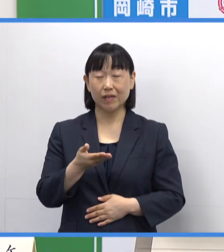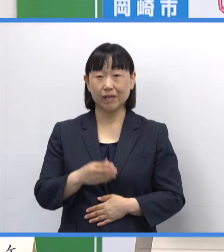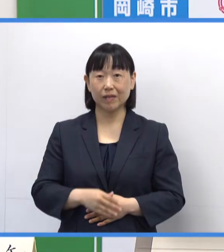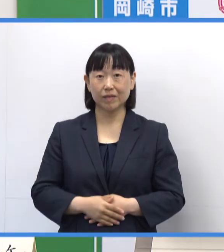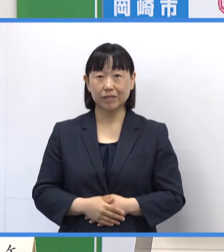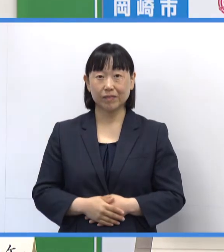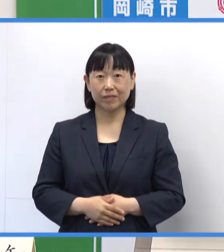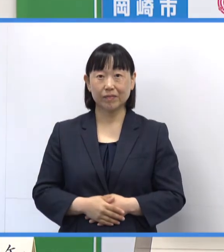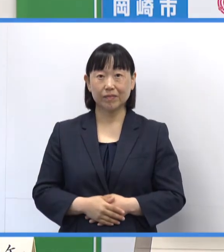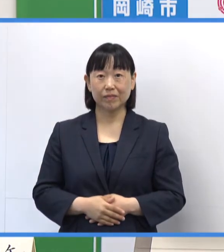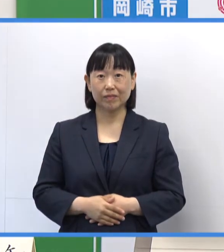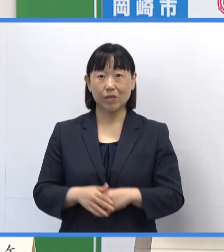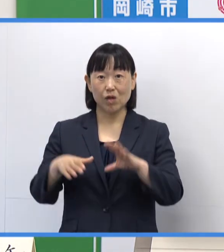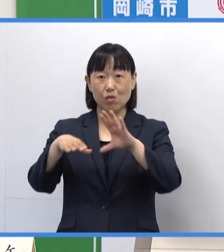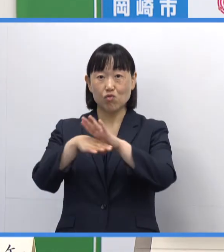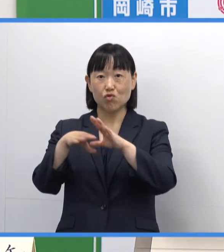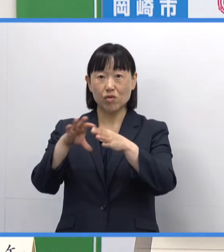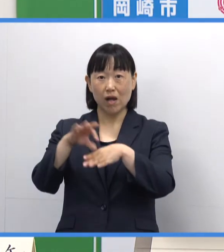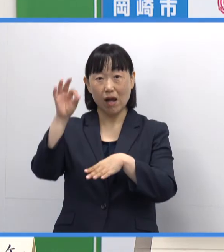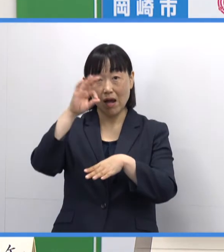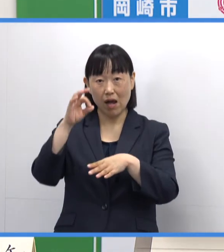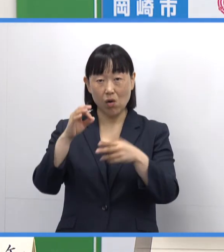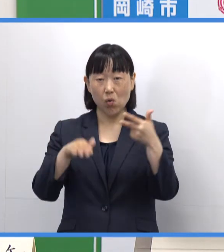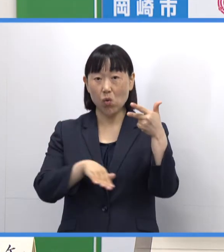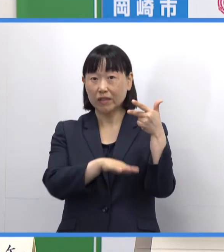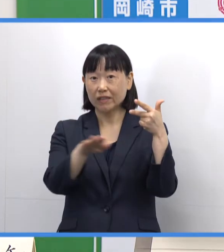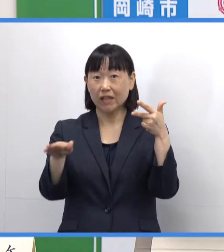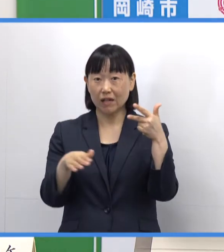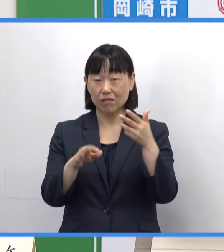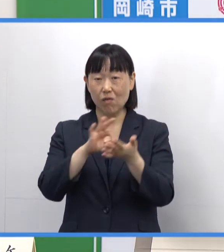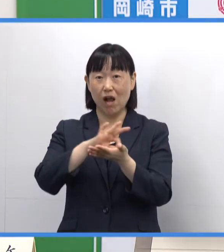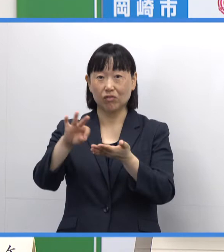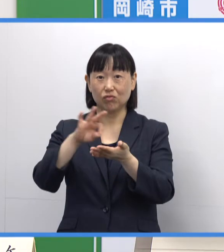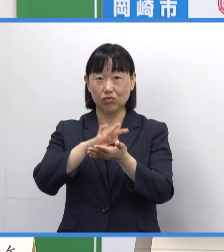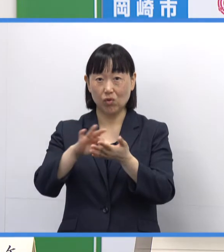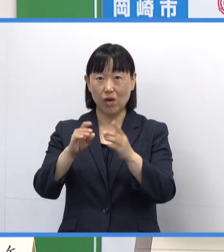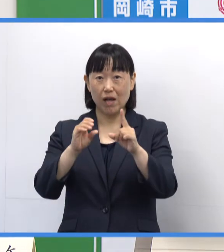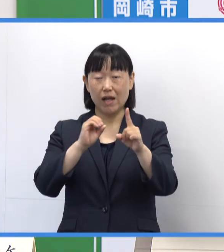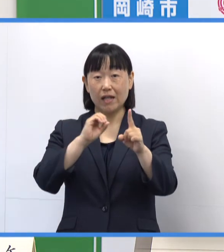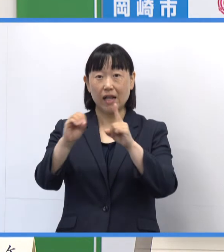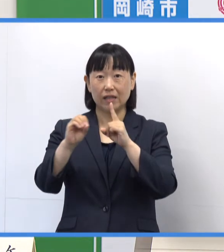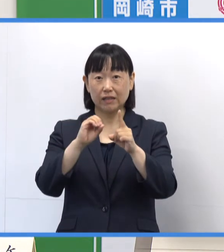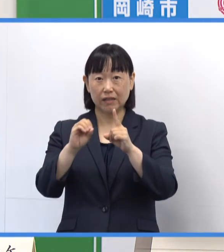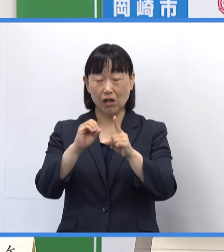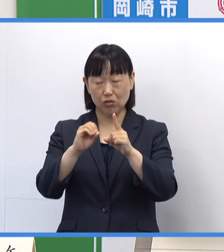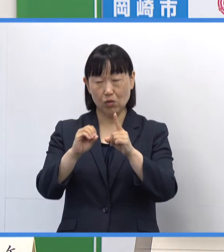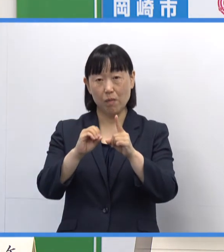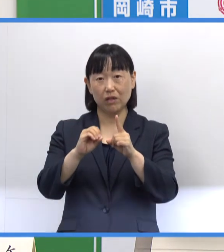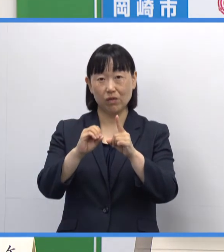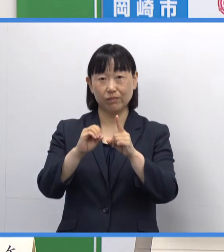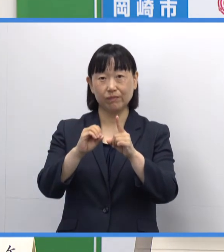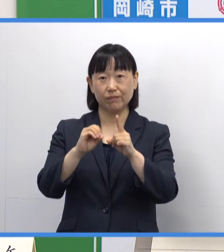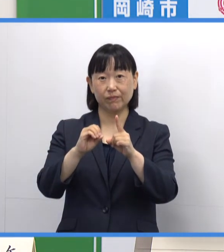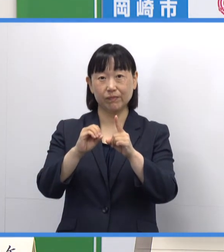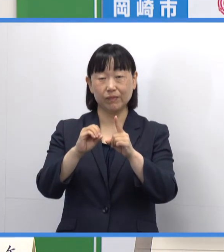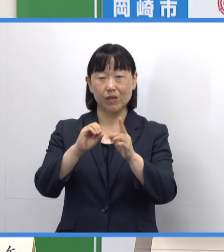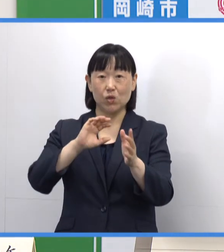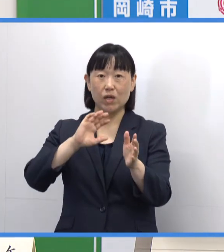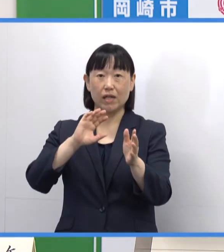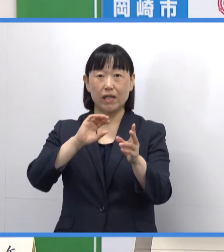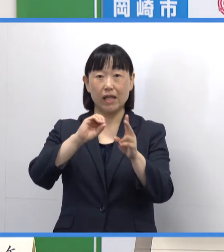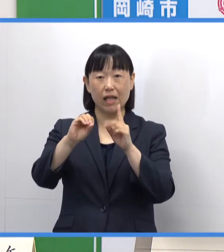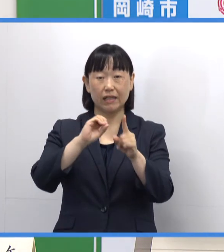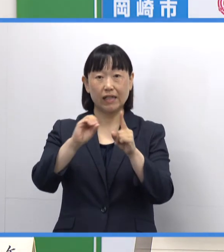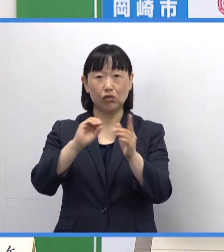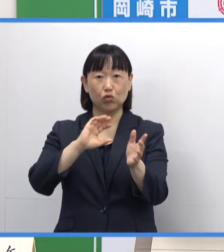文化観光資源の活用におけるデジタルインフォメーションのデジタルトランスフォーメーションの推進につい